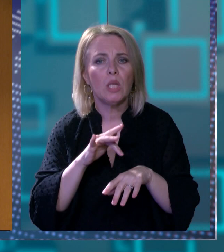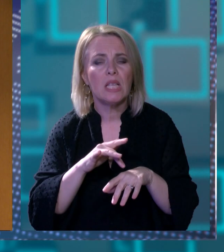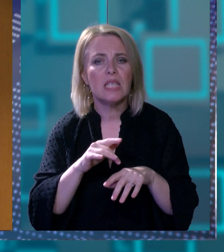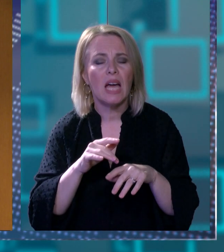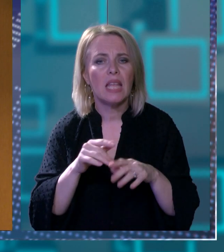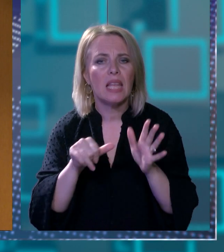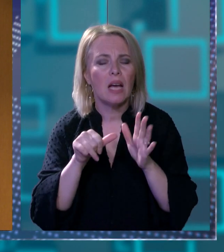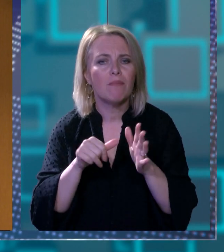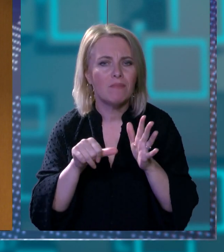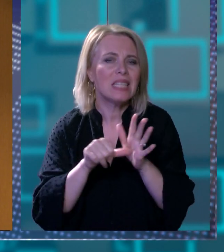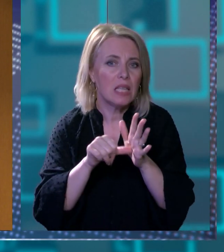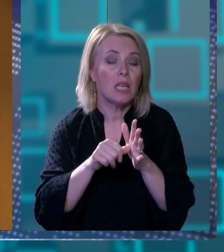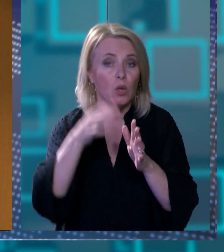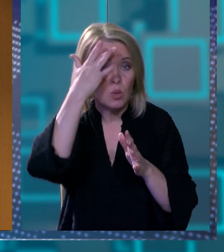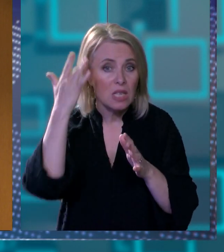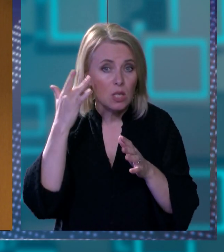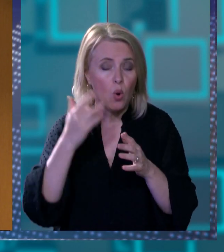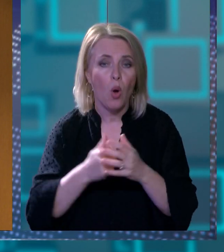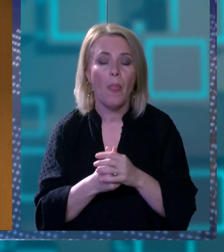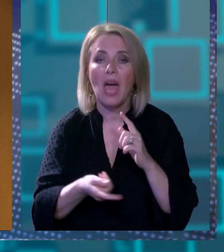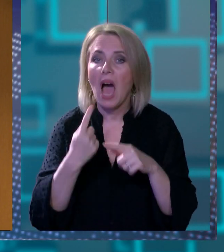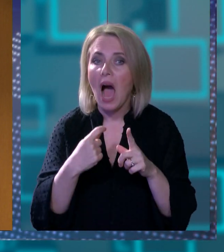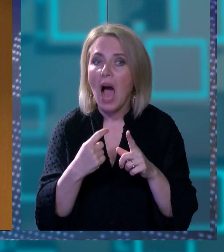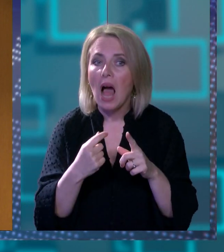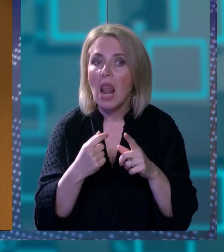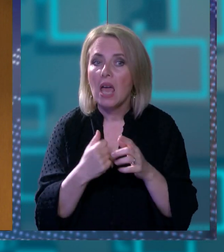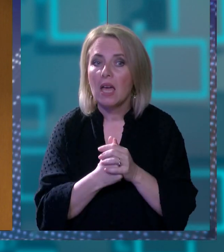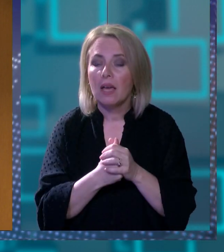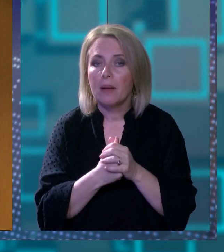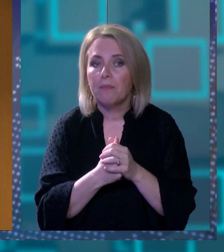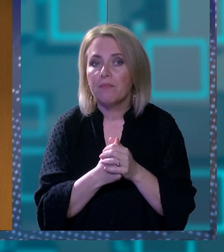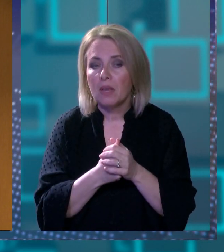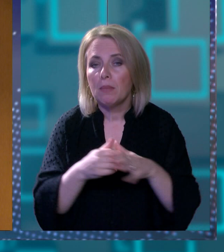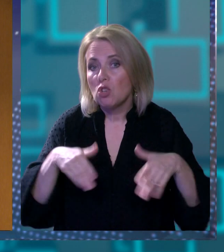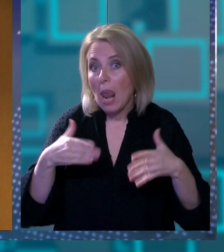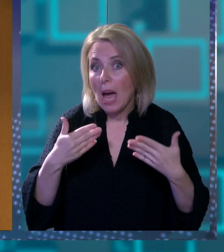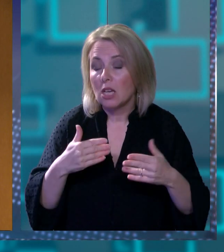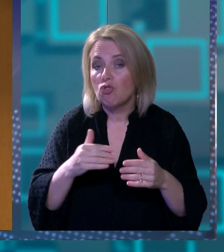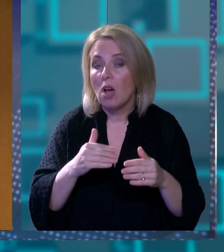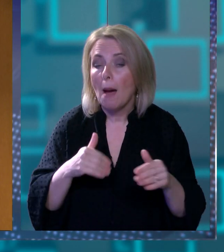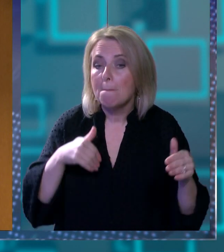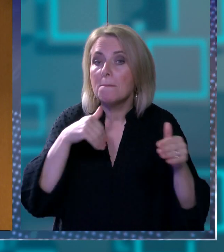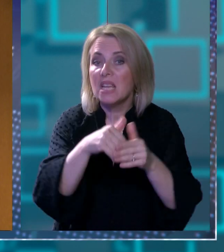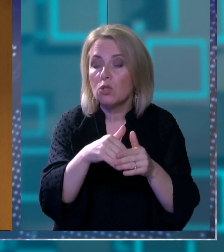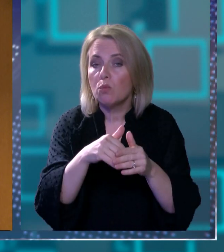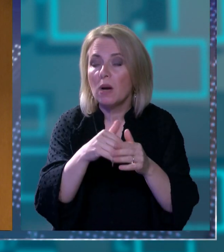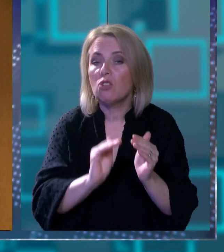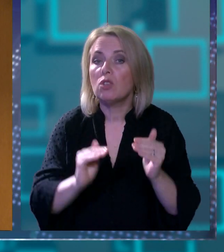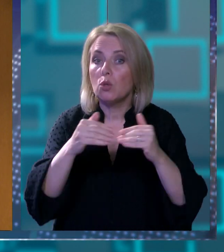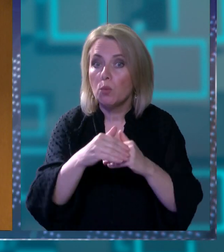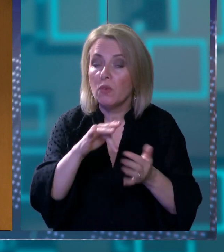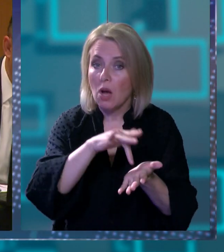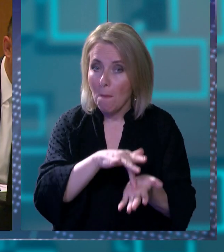sezone, tako da pogotovo što ste bili govorili na majs turizam, nadam se da će biti lakša pristupačnost Dubrovnika